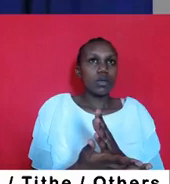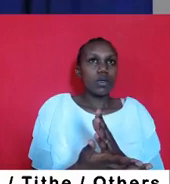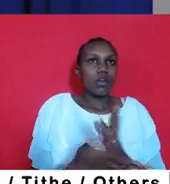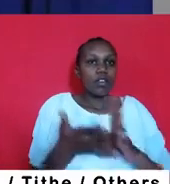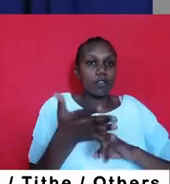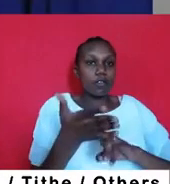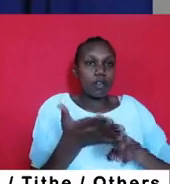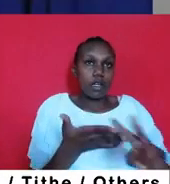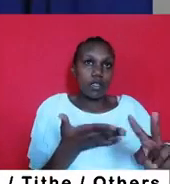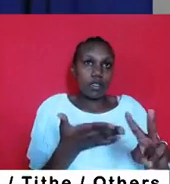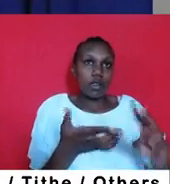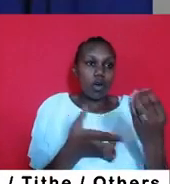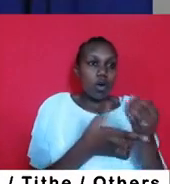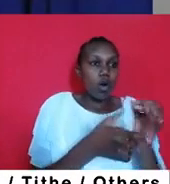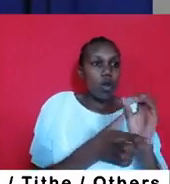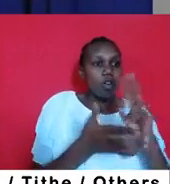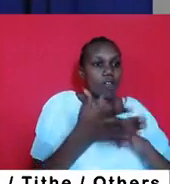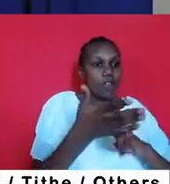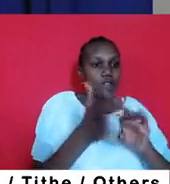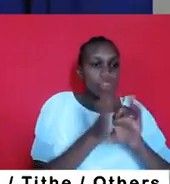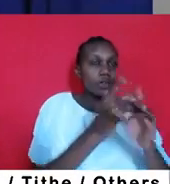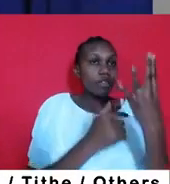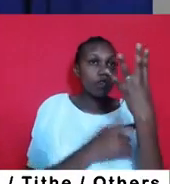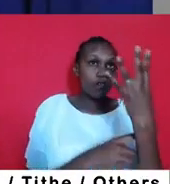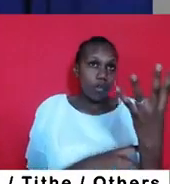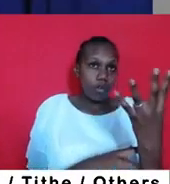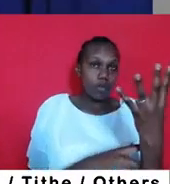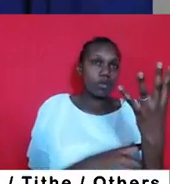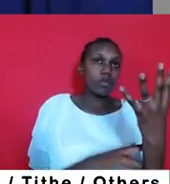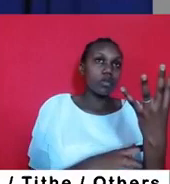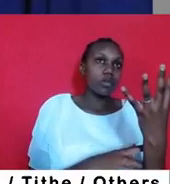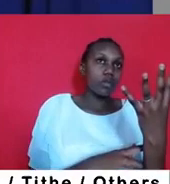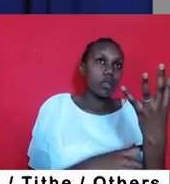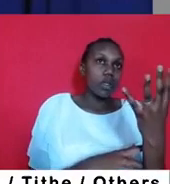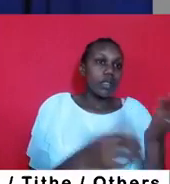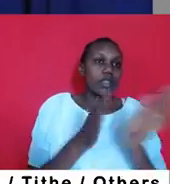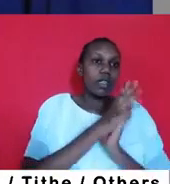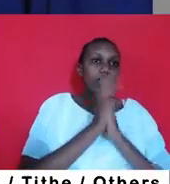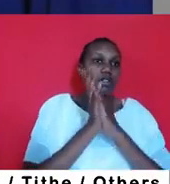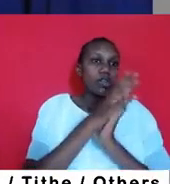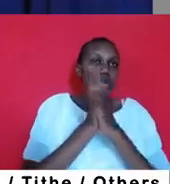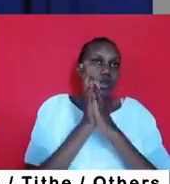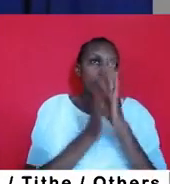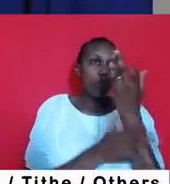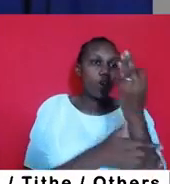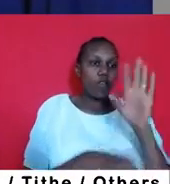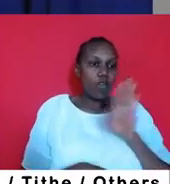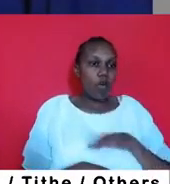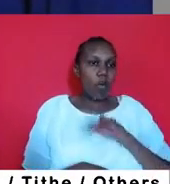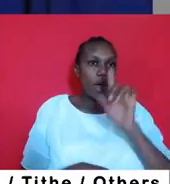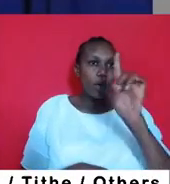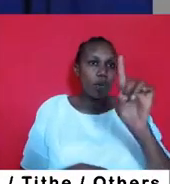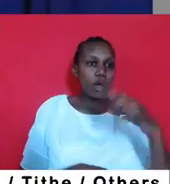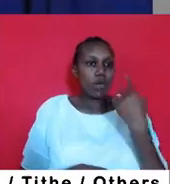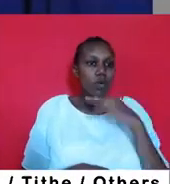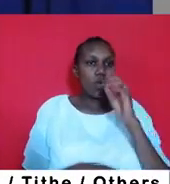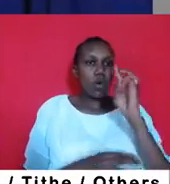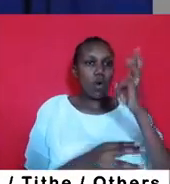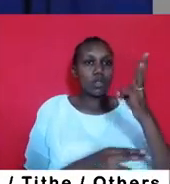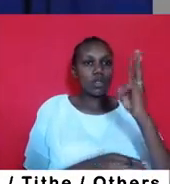Mstari ama mlango huo wa nne ni hadithi ya mwanamke Msamaria